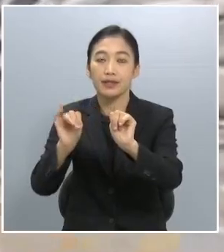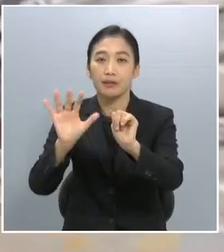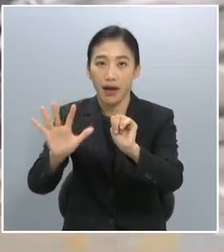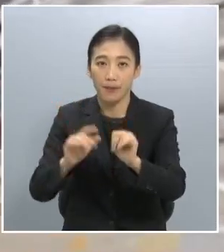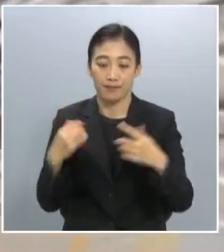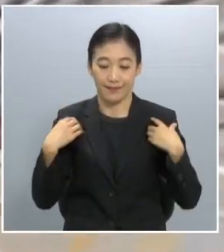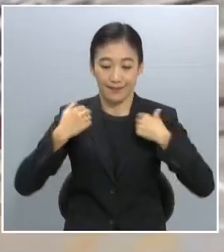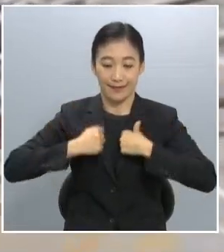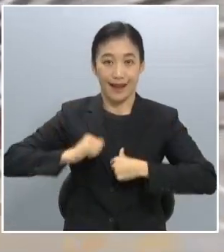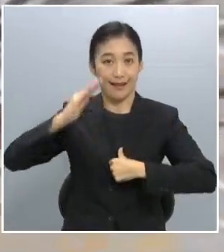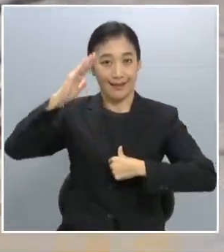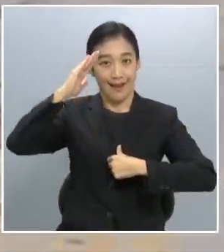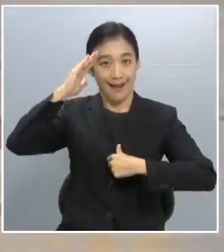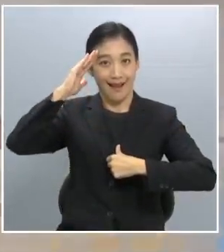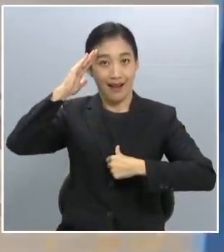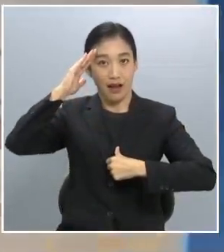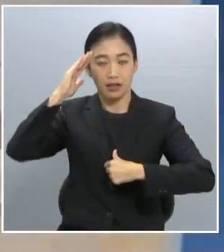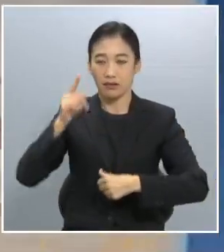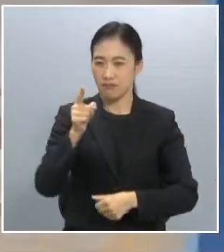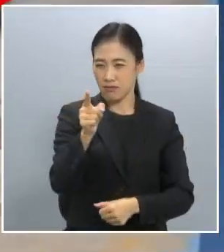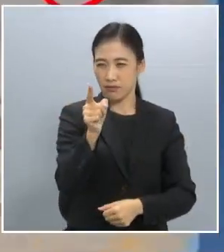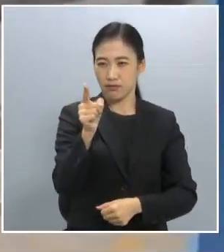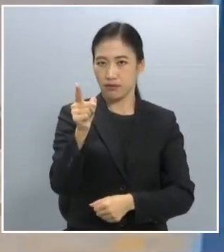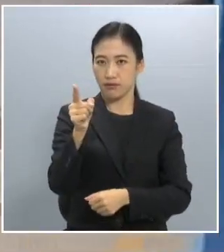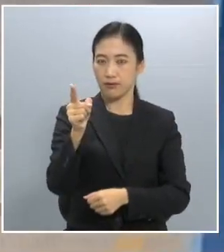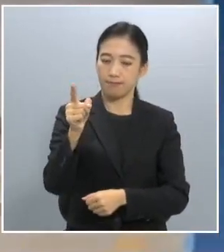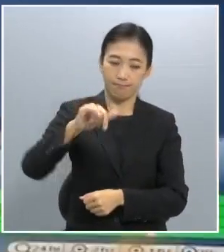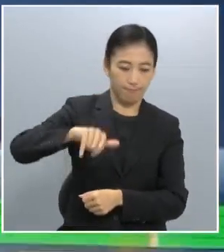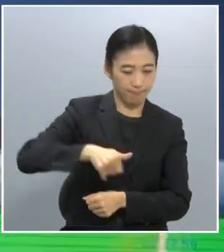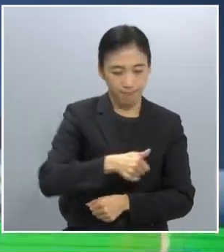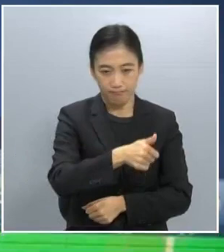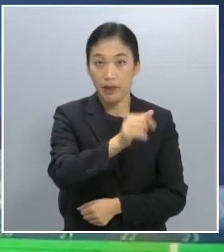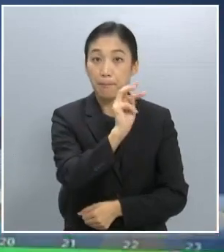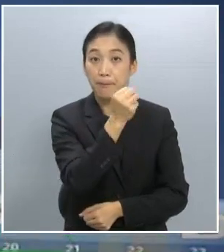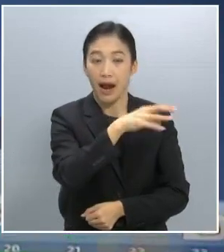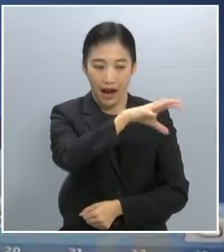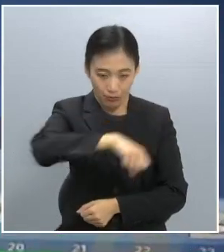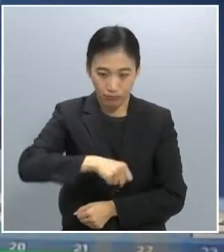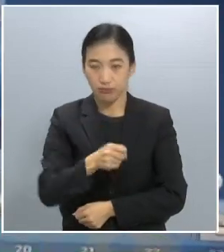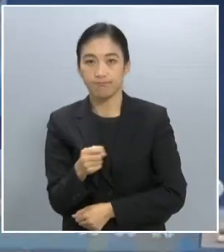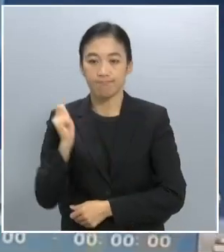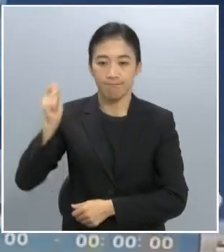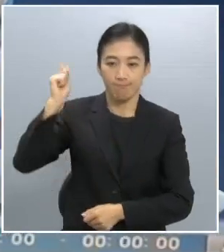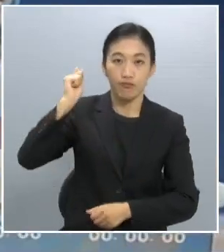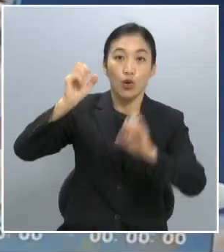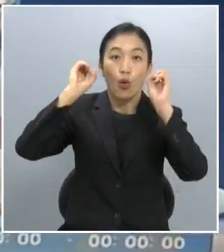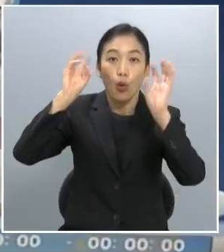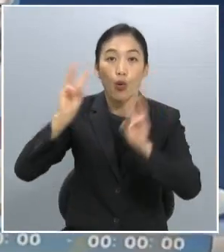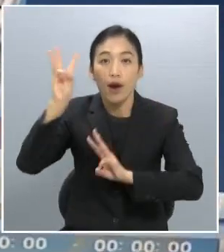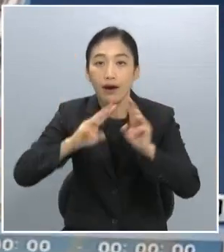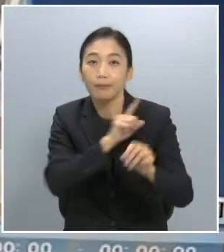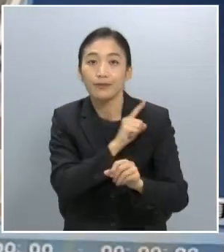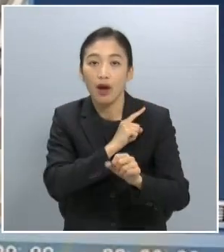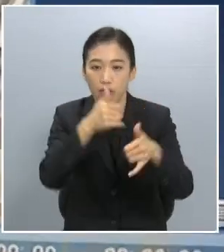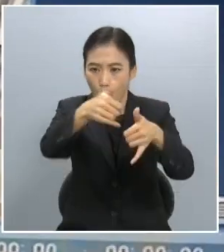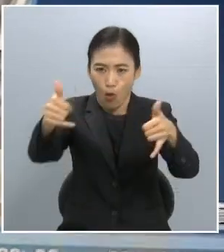แล้วย้อนออกไปแล้วก็กลับเข้ามาด้วยท่อนไม้ปรีจะเข้าทำร้ายครูเวรในโรงเรียนแล้วเดินไปหน้าห้องคอมของโรงเ